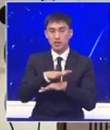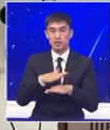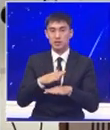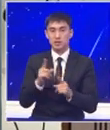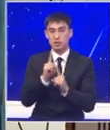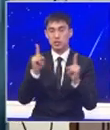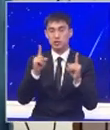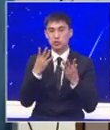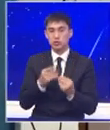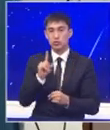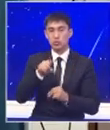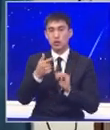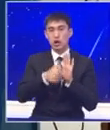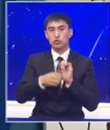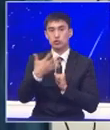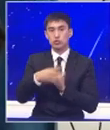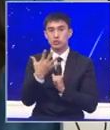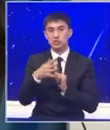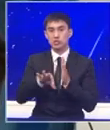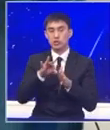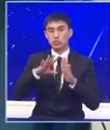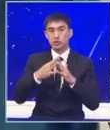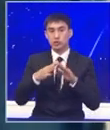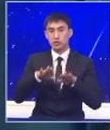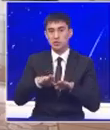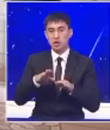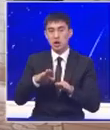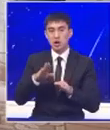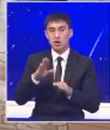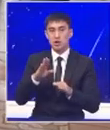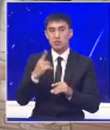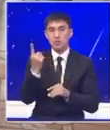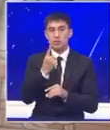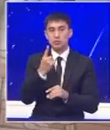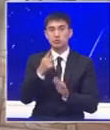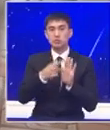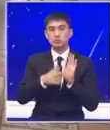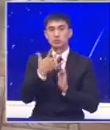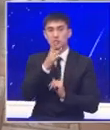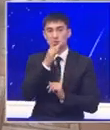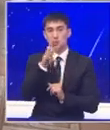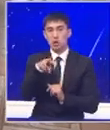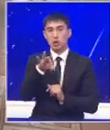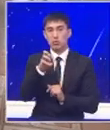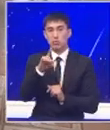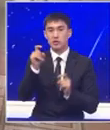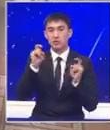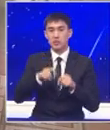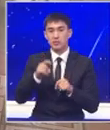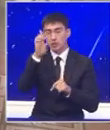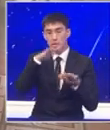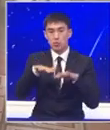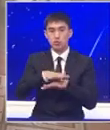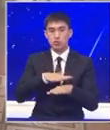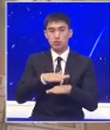күн. Номер 655-ші сайлау учаскісін табалдырғын ағашқының бірі болып 75 жастағы Майра Күлбекова аттады. Ел болашағы